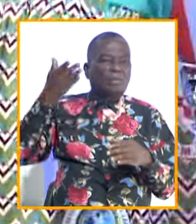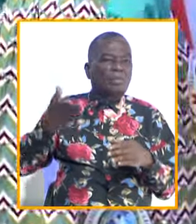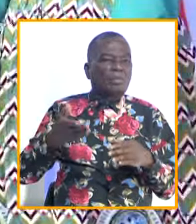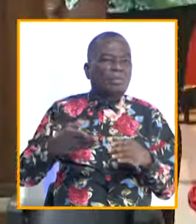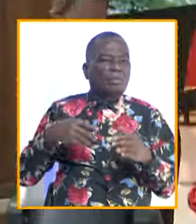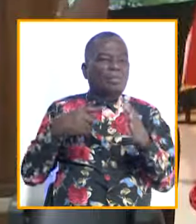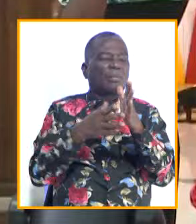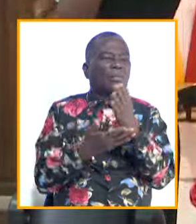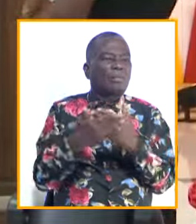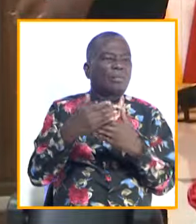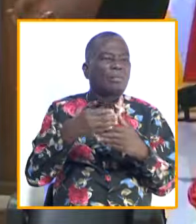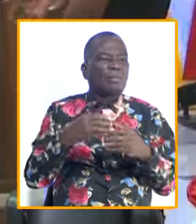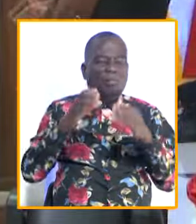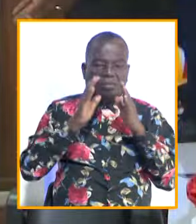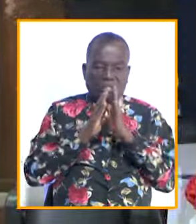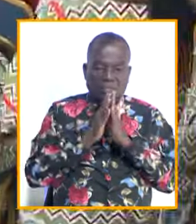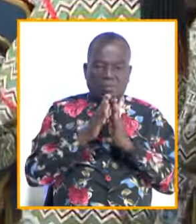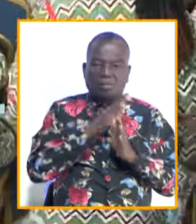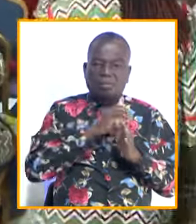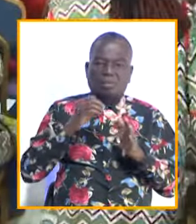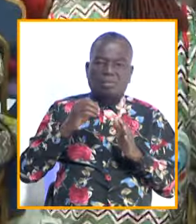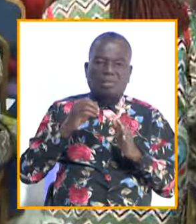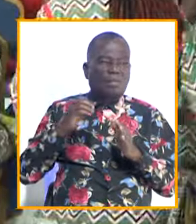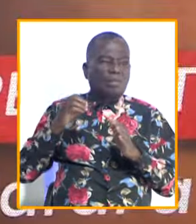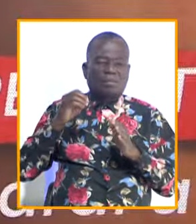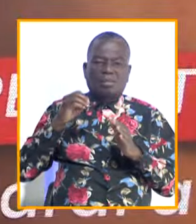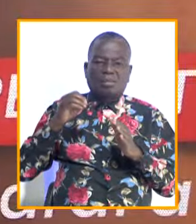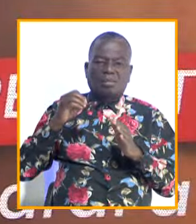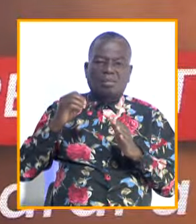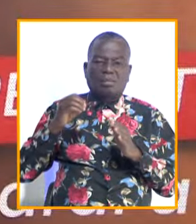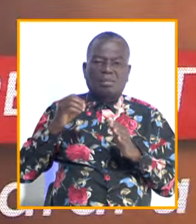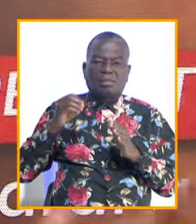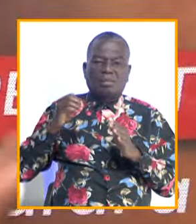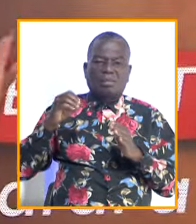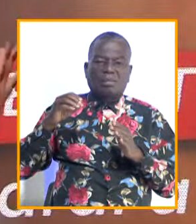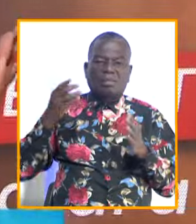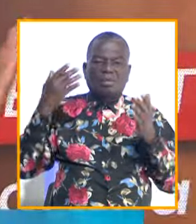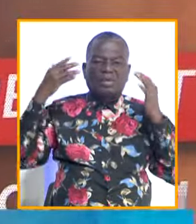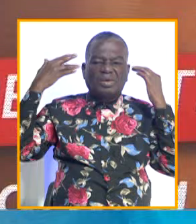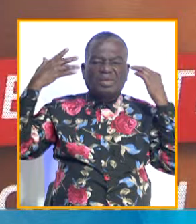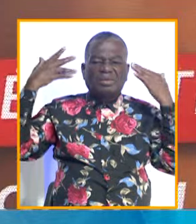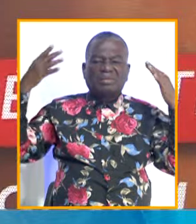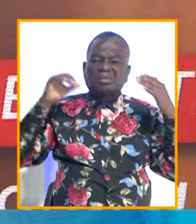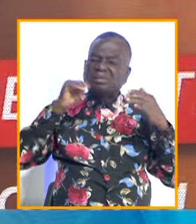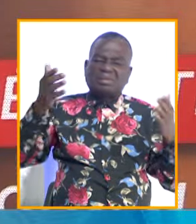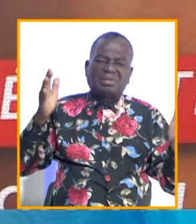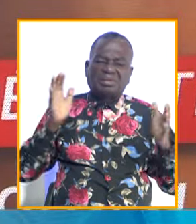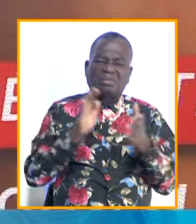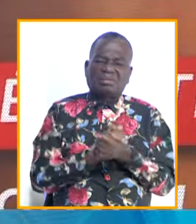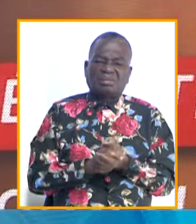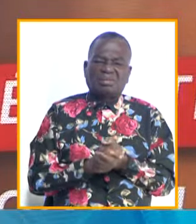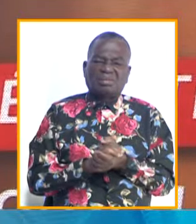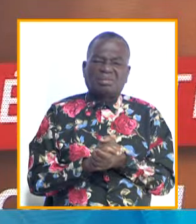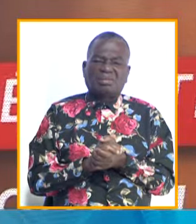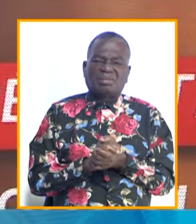par des chants d'adoration, des prières et le témoignage de la gratitude des fidèles. J'ai vu, depuis la création jusqu'à aujourd'hui,